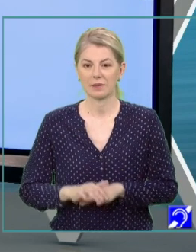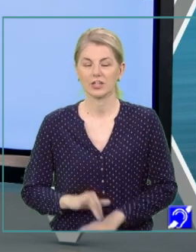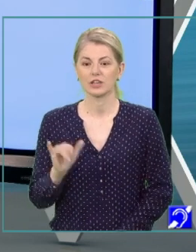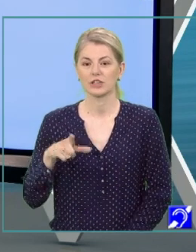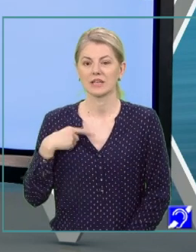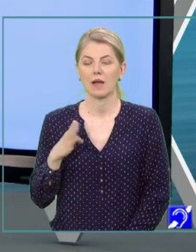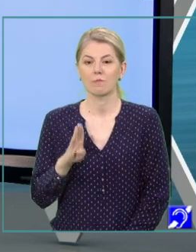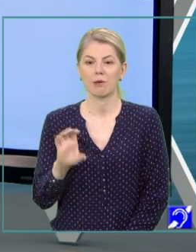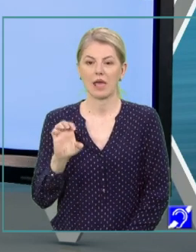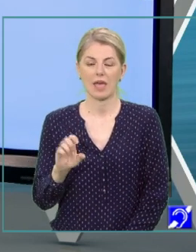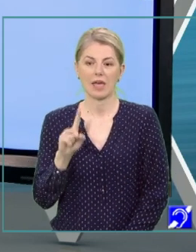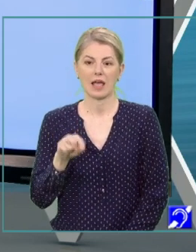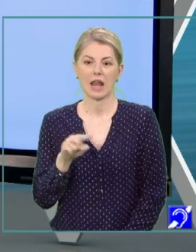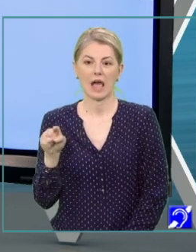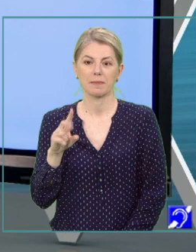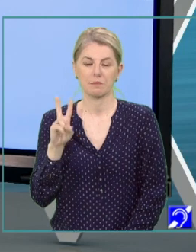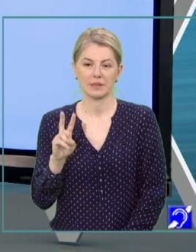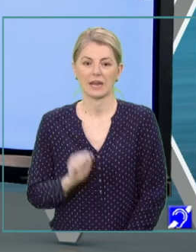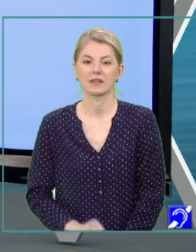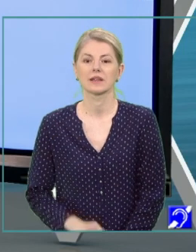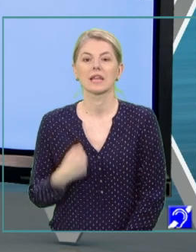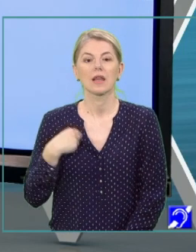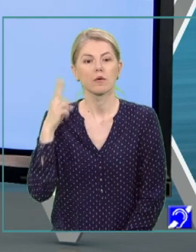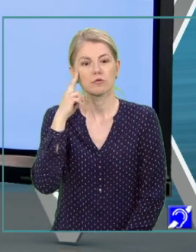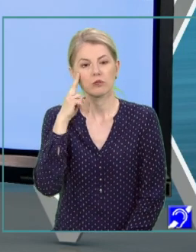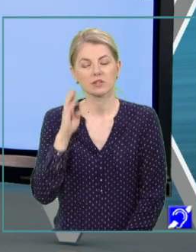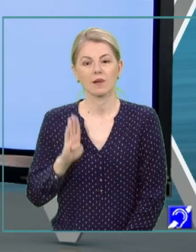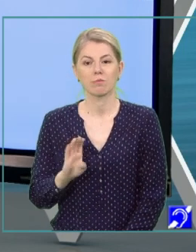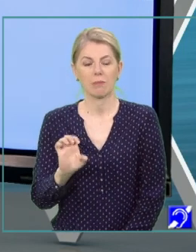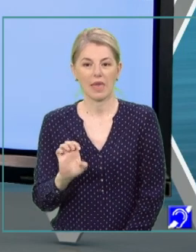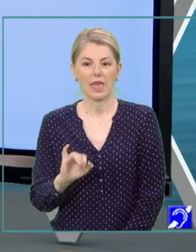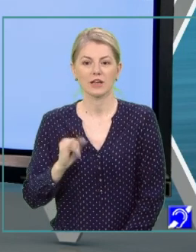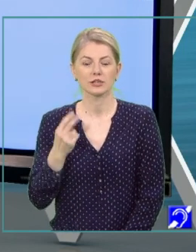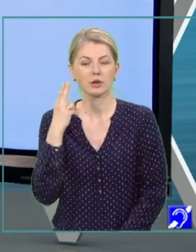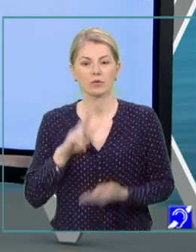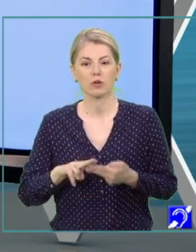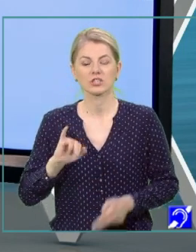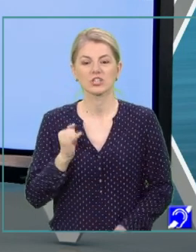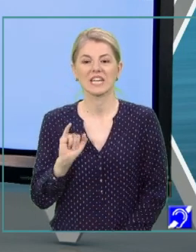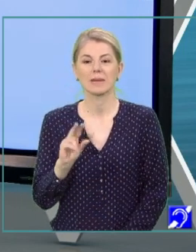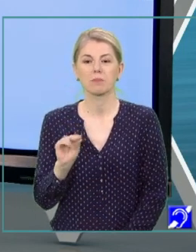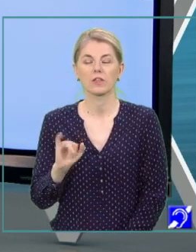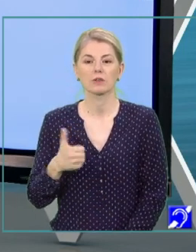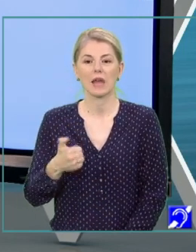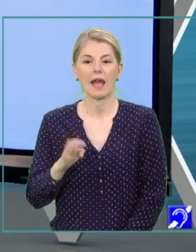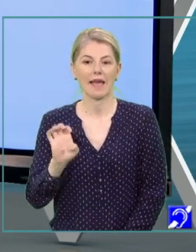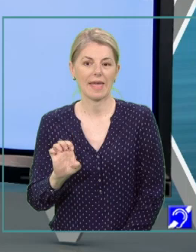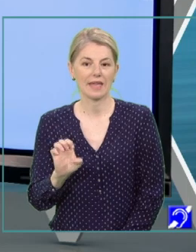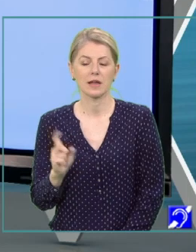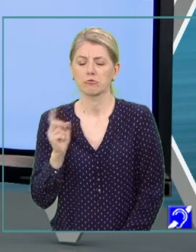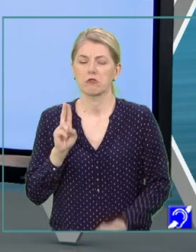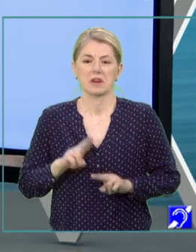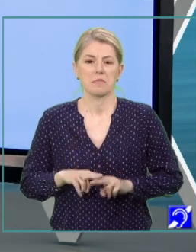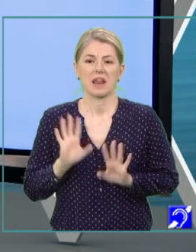cine este BE pătrat și acum eu cunosc și pe BE și cunosc și ipotenuza AE. Deci nu